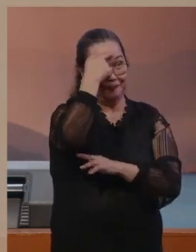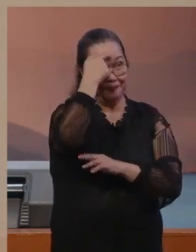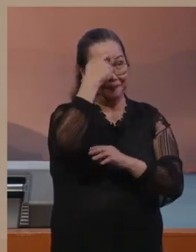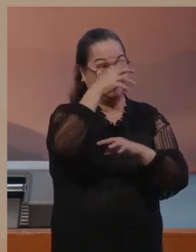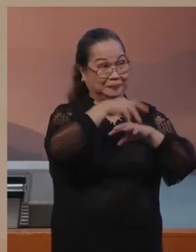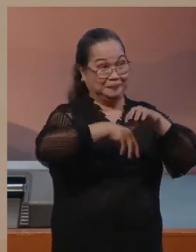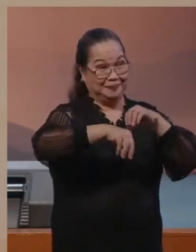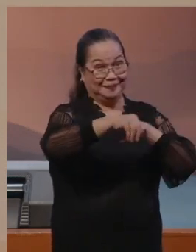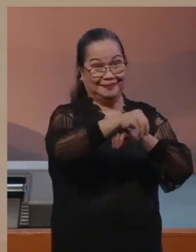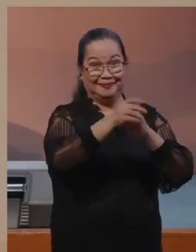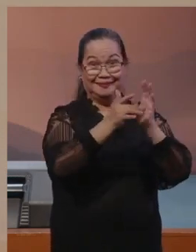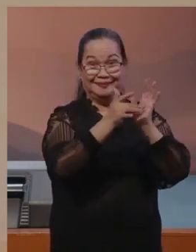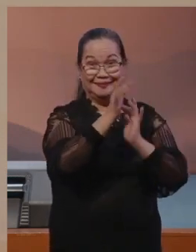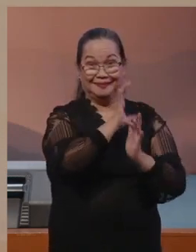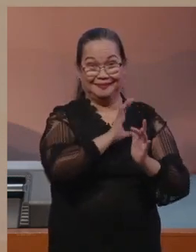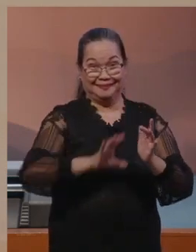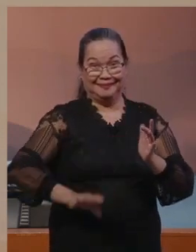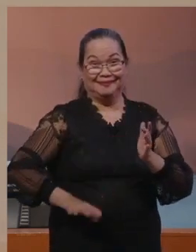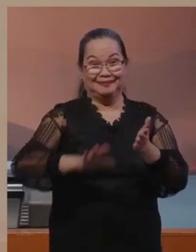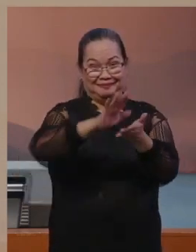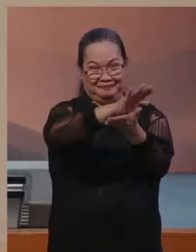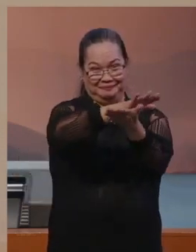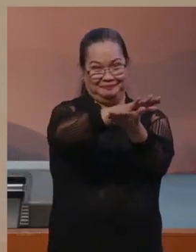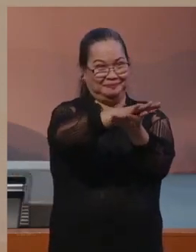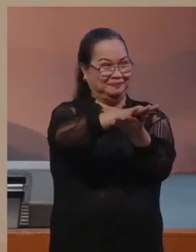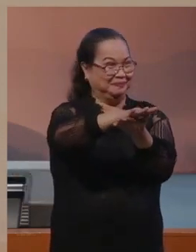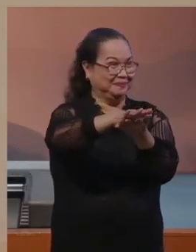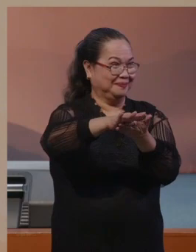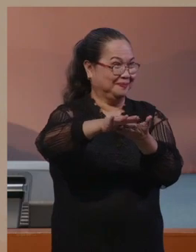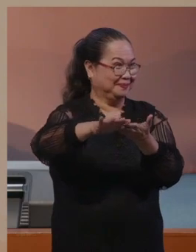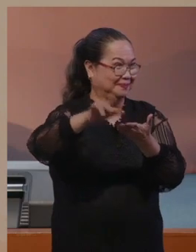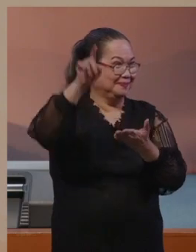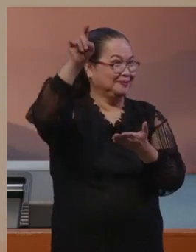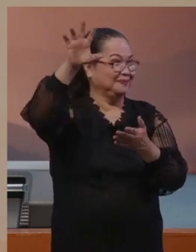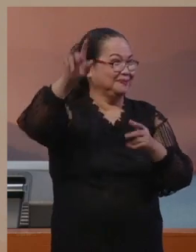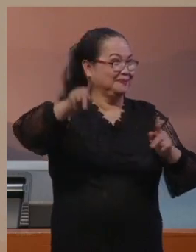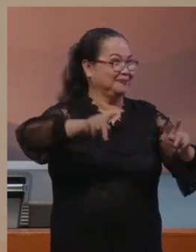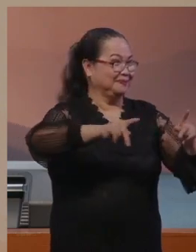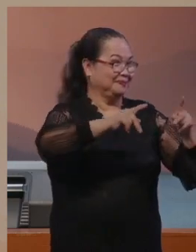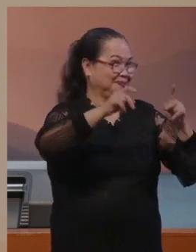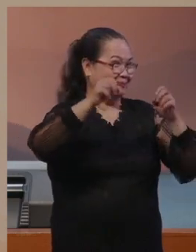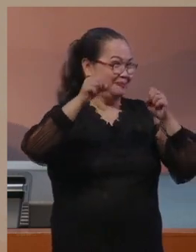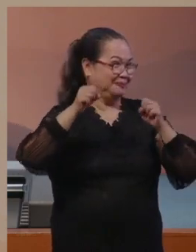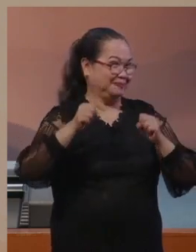kaming lahat ay Kanyang nilinis ng Kanyang makapangyarihan dugo.